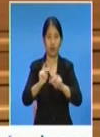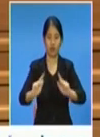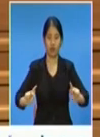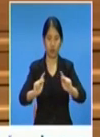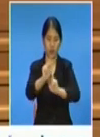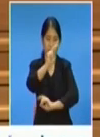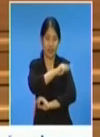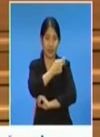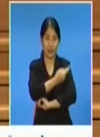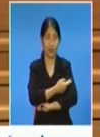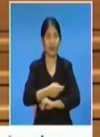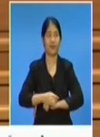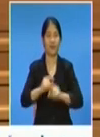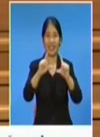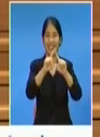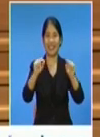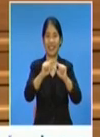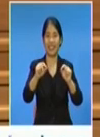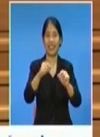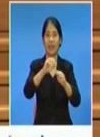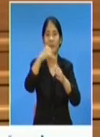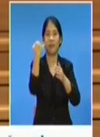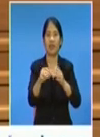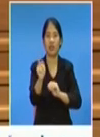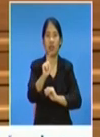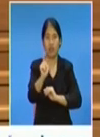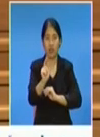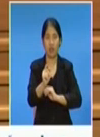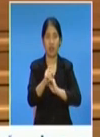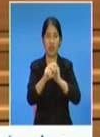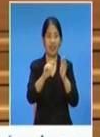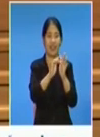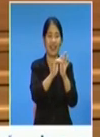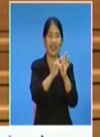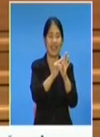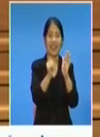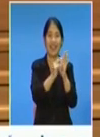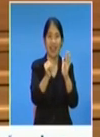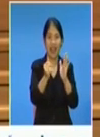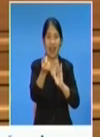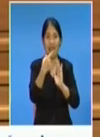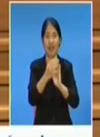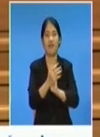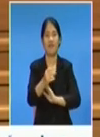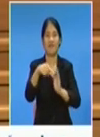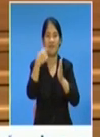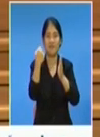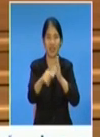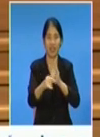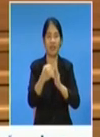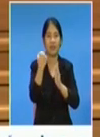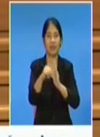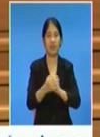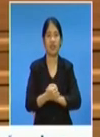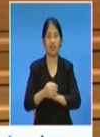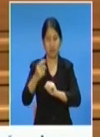าคดีนั้นผมเป็นพนักงานสอบสวนเองครับจนกระทั่งต้องนำตัวเจ้ากระทรวงไปขึ้นศาลฎีกาพิพาก